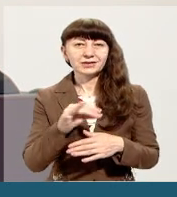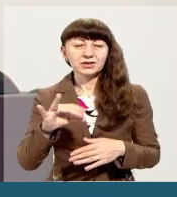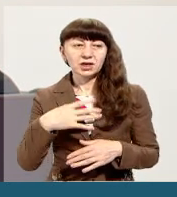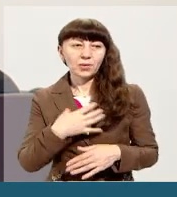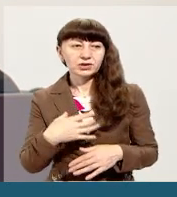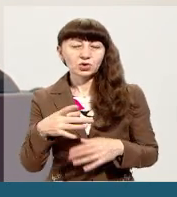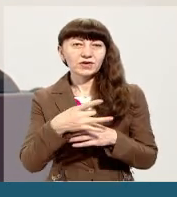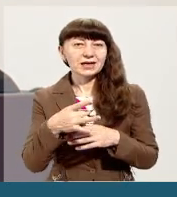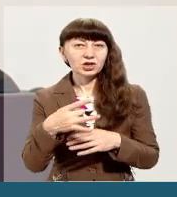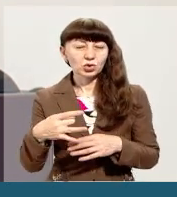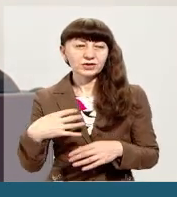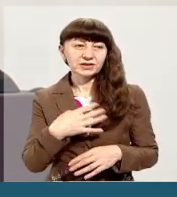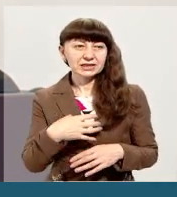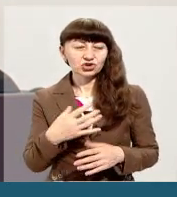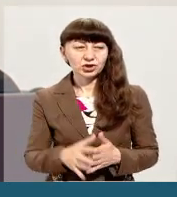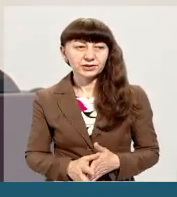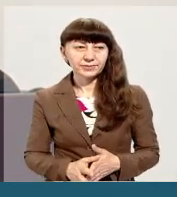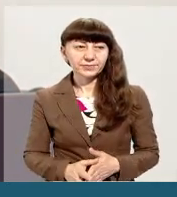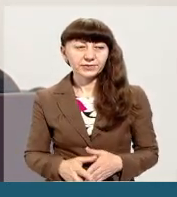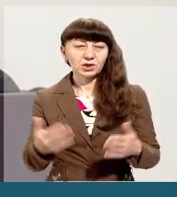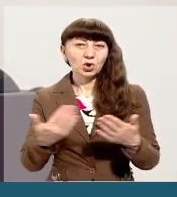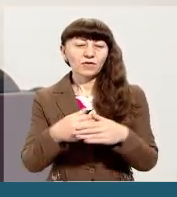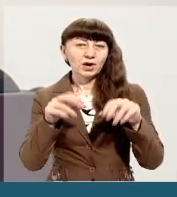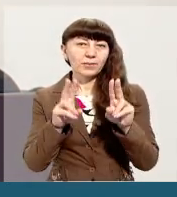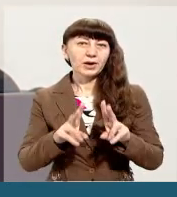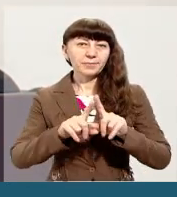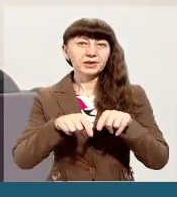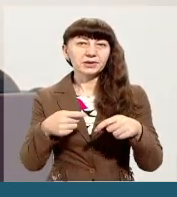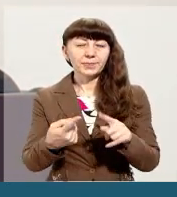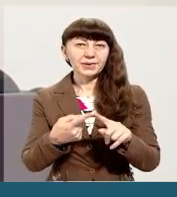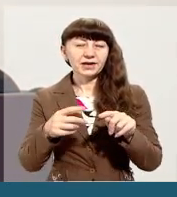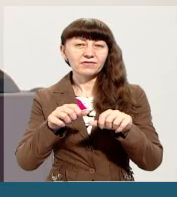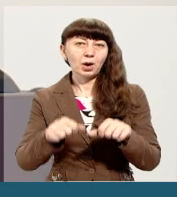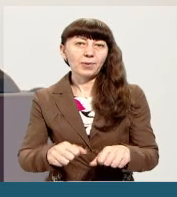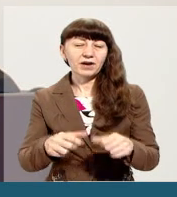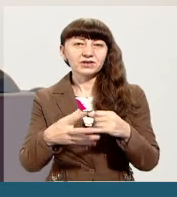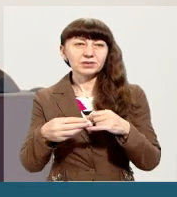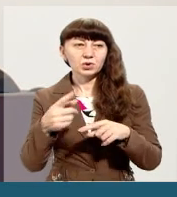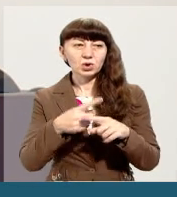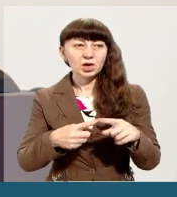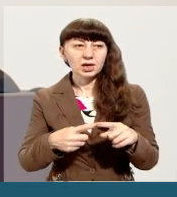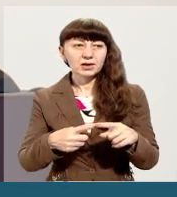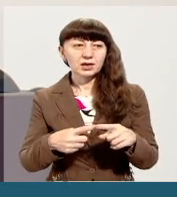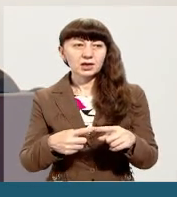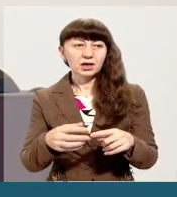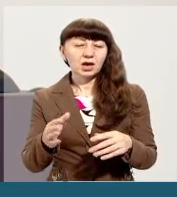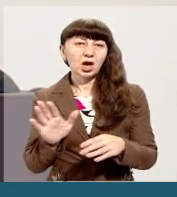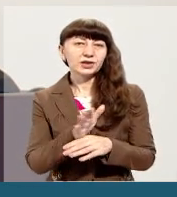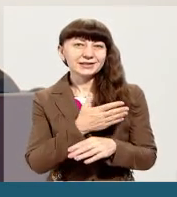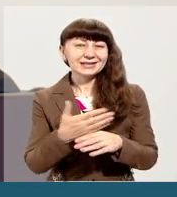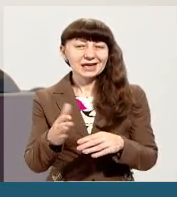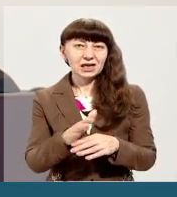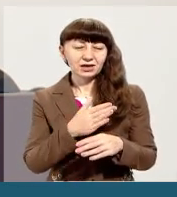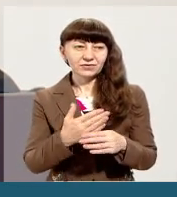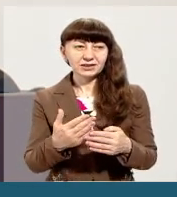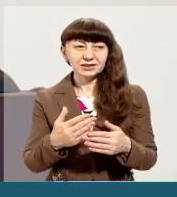районного значения. Новеллой данного механизма предоставления первичных прав на земельные участки стало отсеивание заявок на